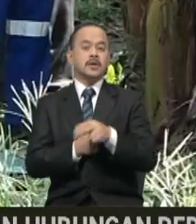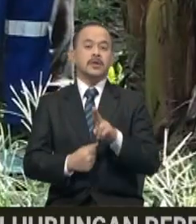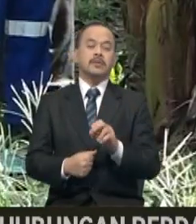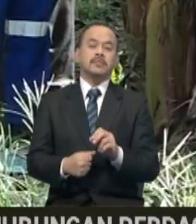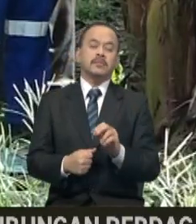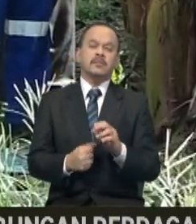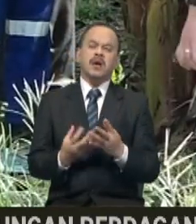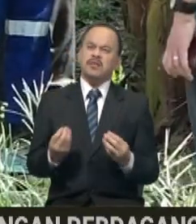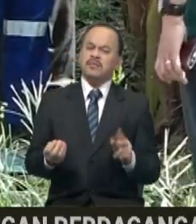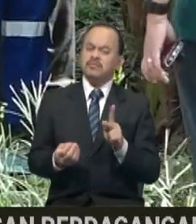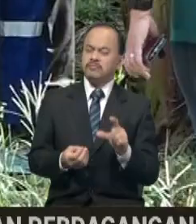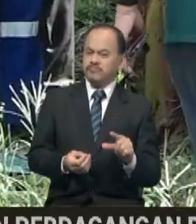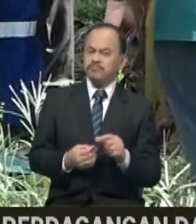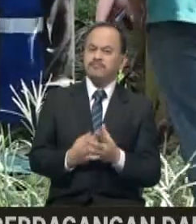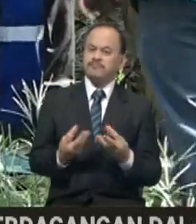152,000 kilogram.